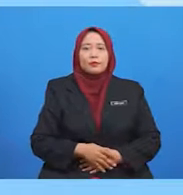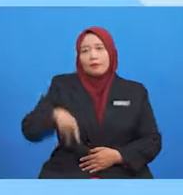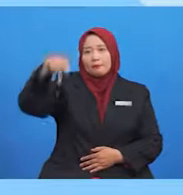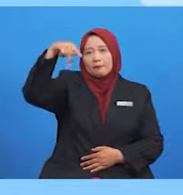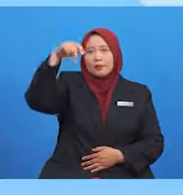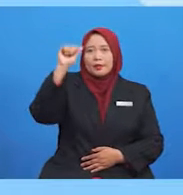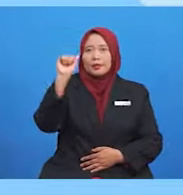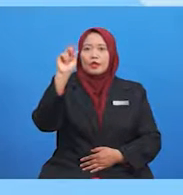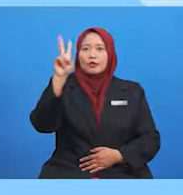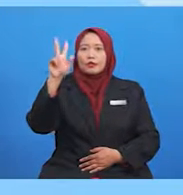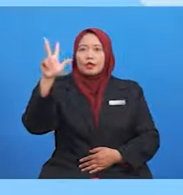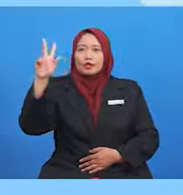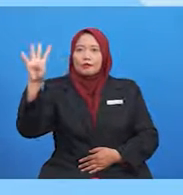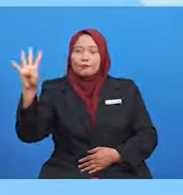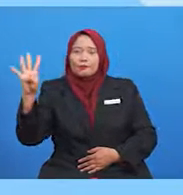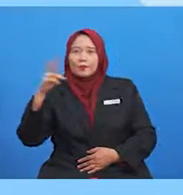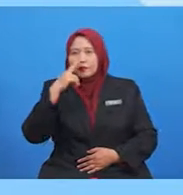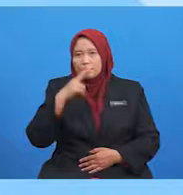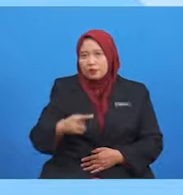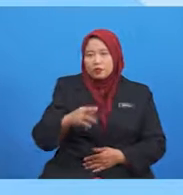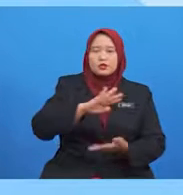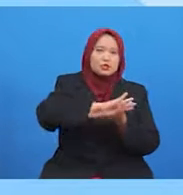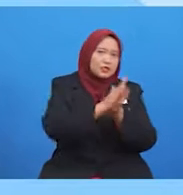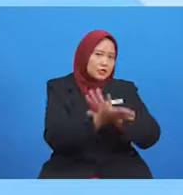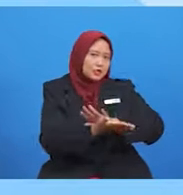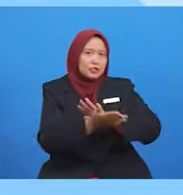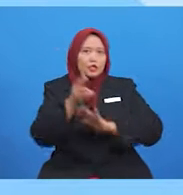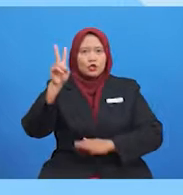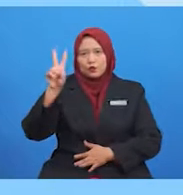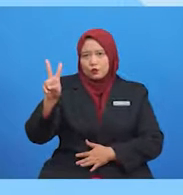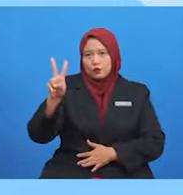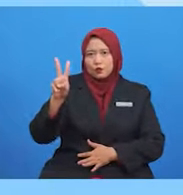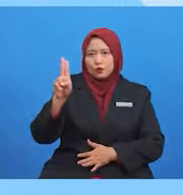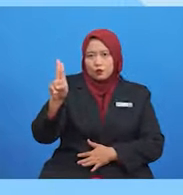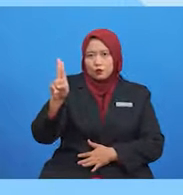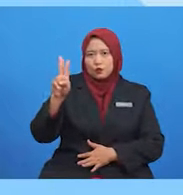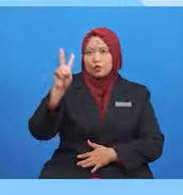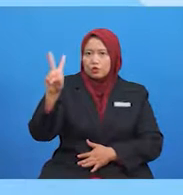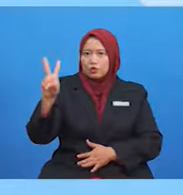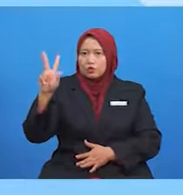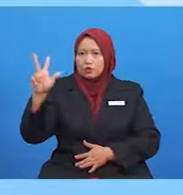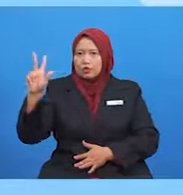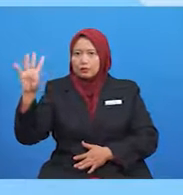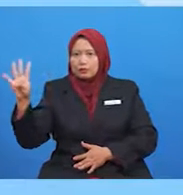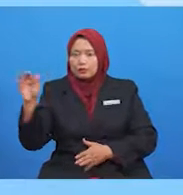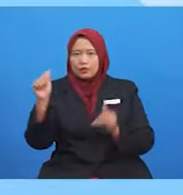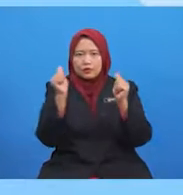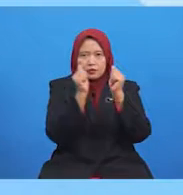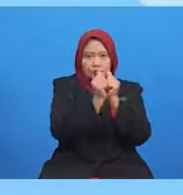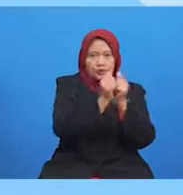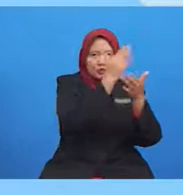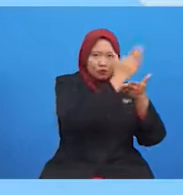Protaknium 234 mereput menjadi uranium 234 dengan separuh hayat T